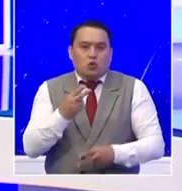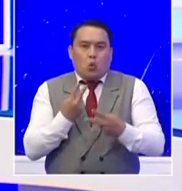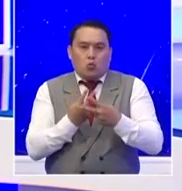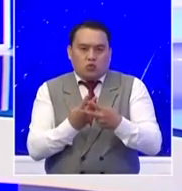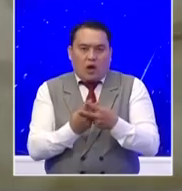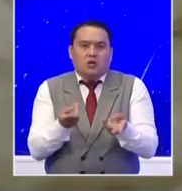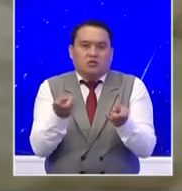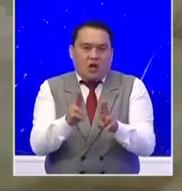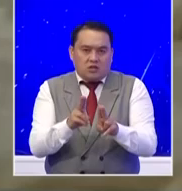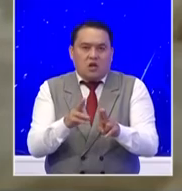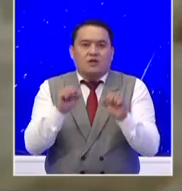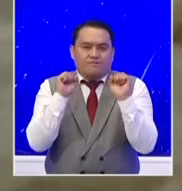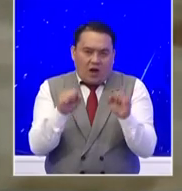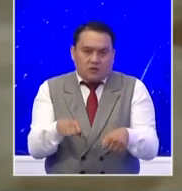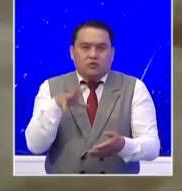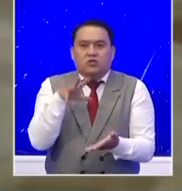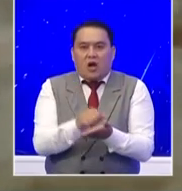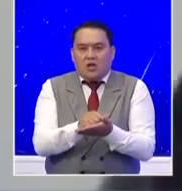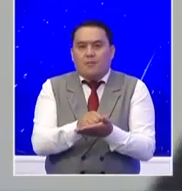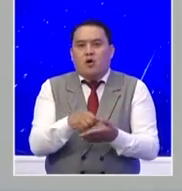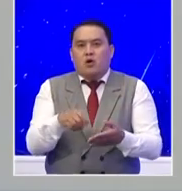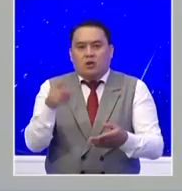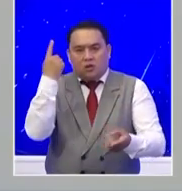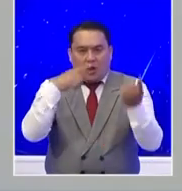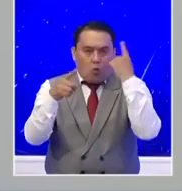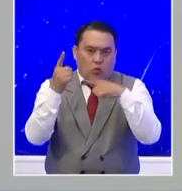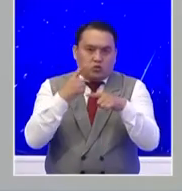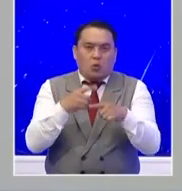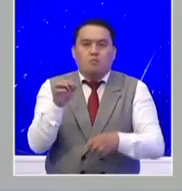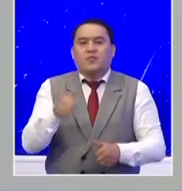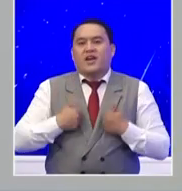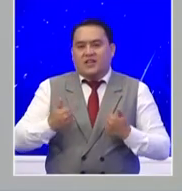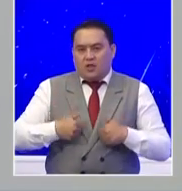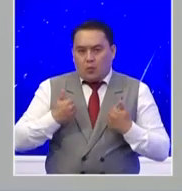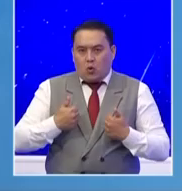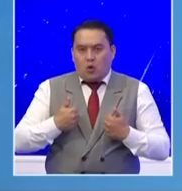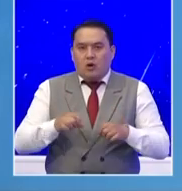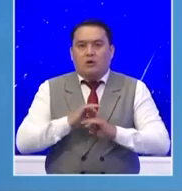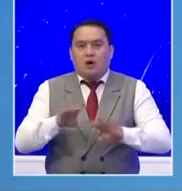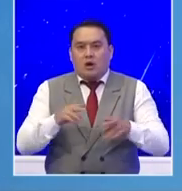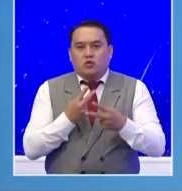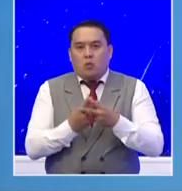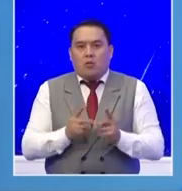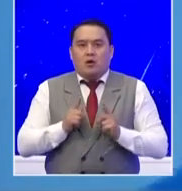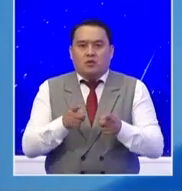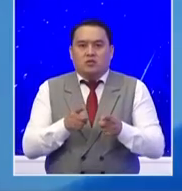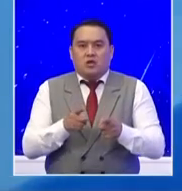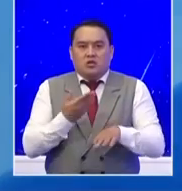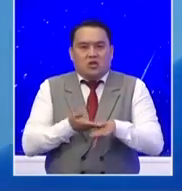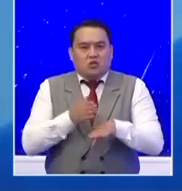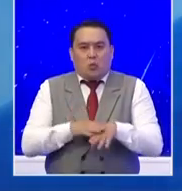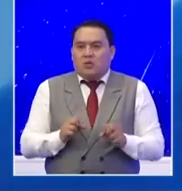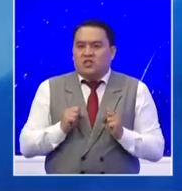колючей проволокой, есть возможность заняться ремеслом и научиться чему-то полезному. Кайруш Айтбай в колонию попал за совершение